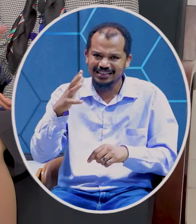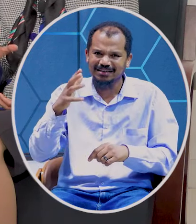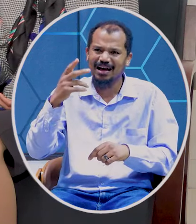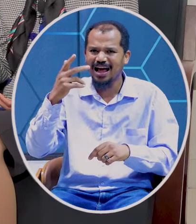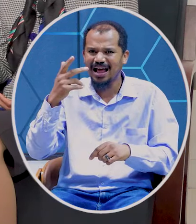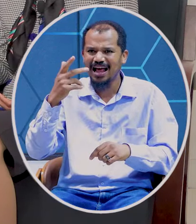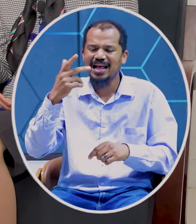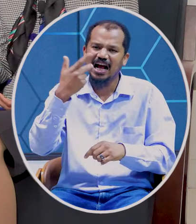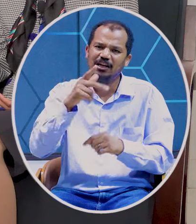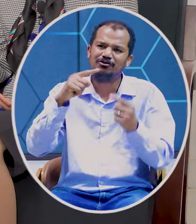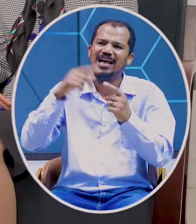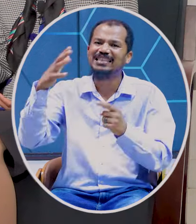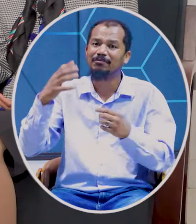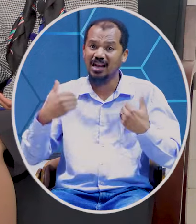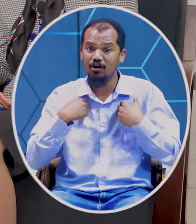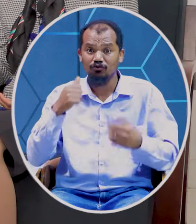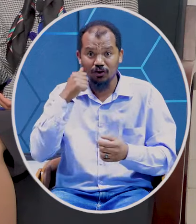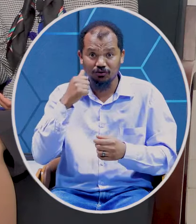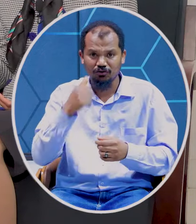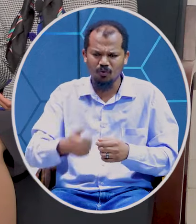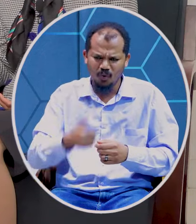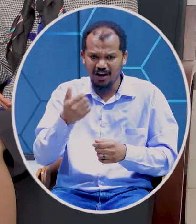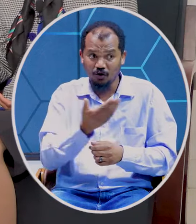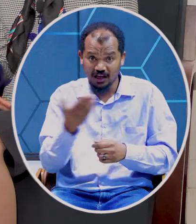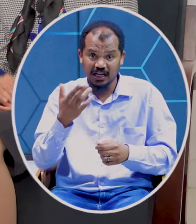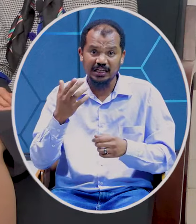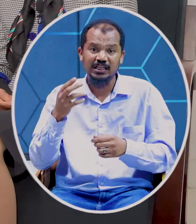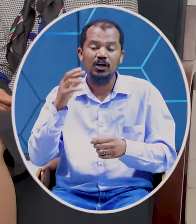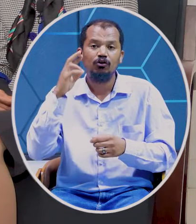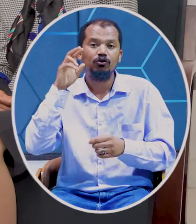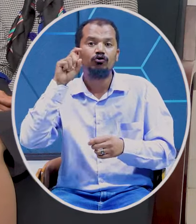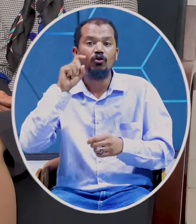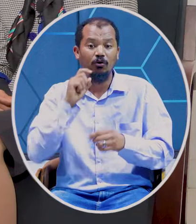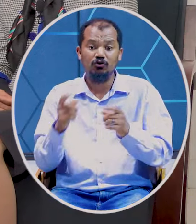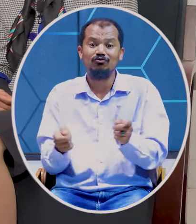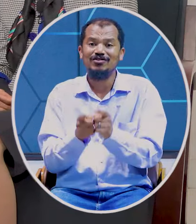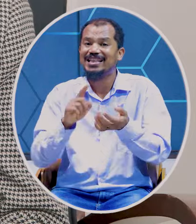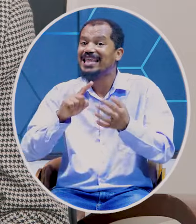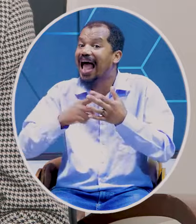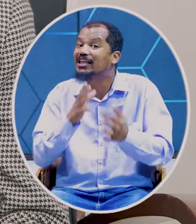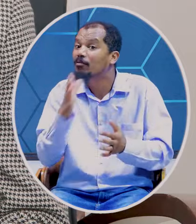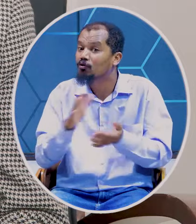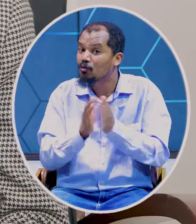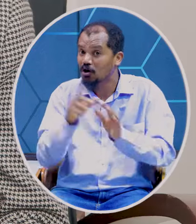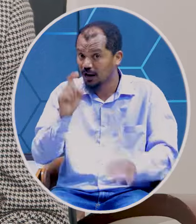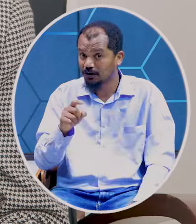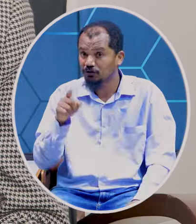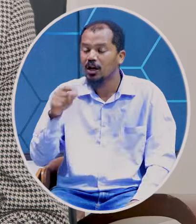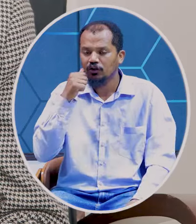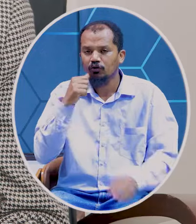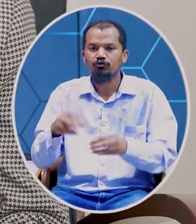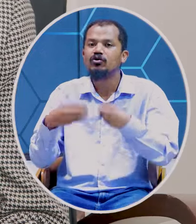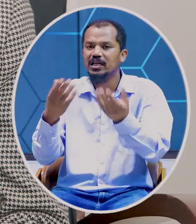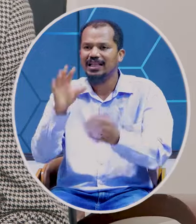15 ከ13 ወይ እስከ 15 ባለው እድሜ ላሉ ሴቶች። ዋናው ነገር ግን ያው የጾታዊ ግንኙነት ያልጀመሩ መሆን አለባቸው። ለነዛ